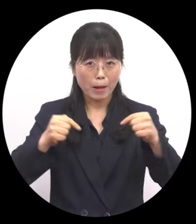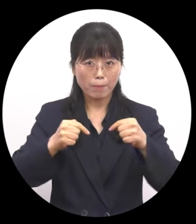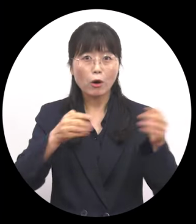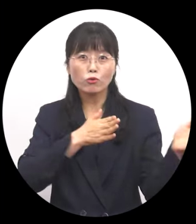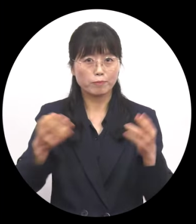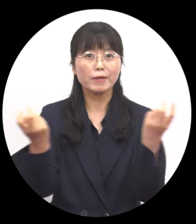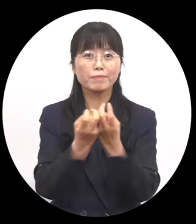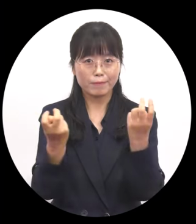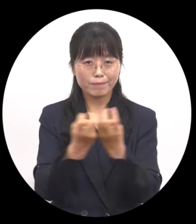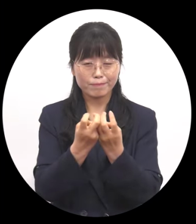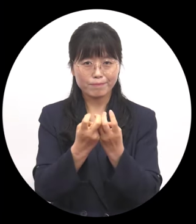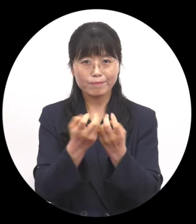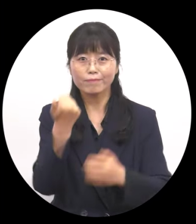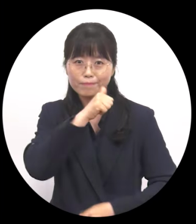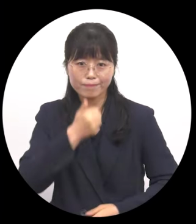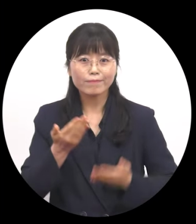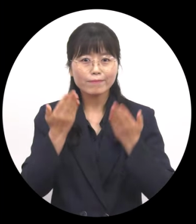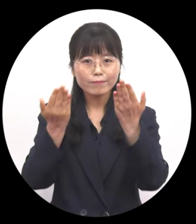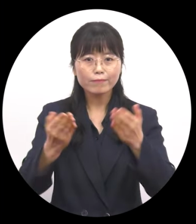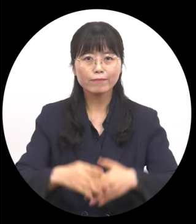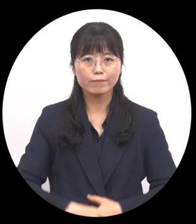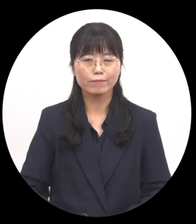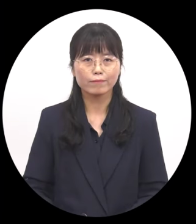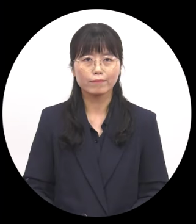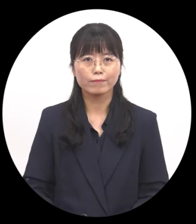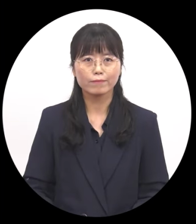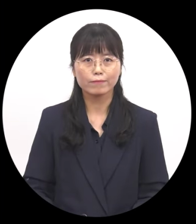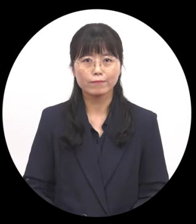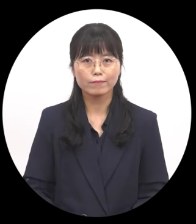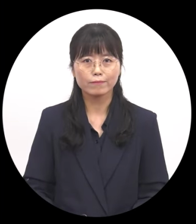준비 방법이다라고 보시면 되겠습니다.